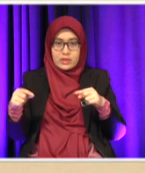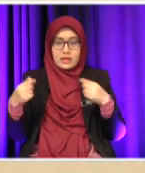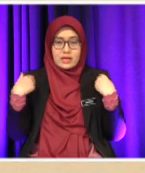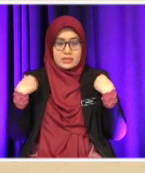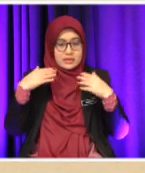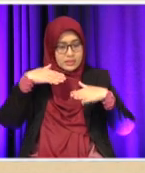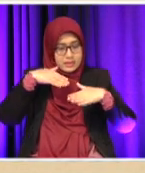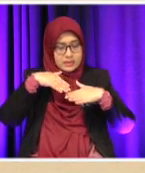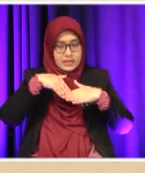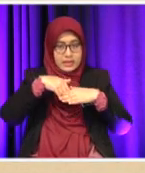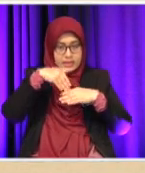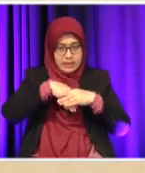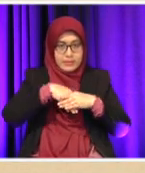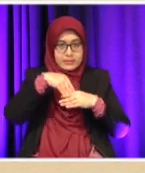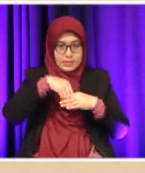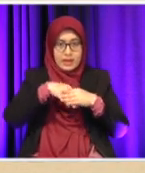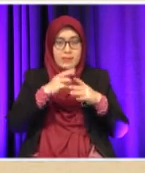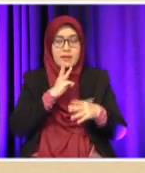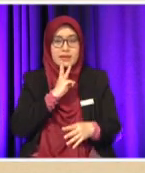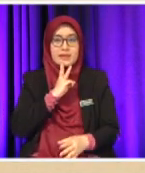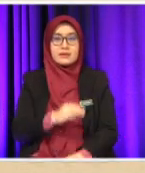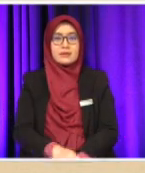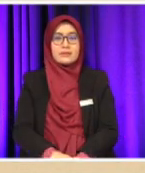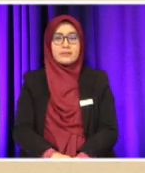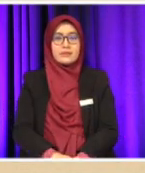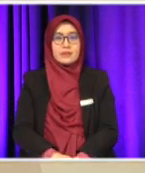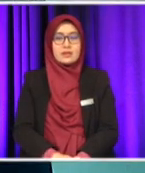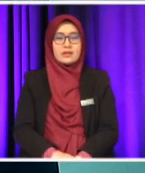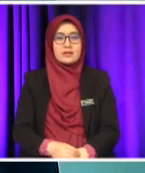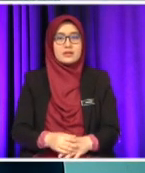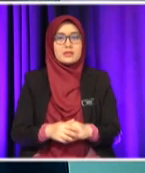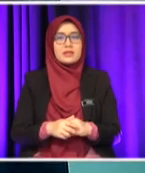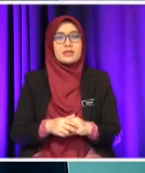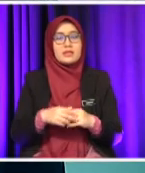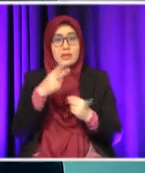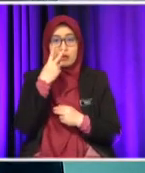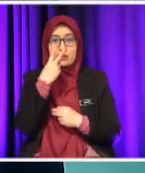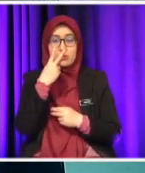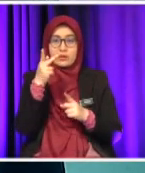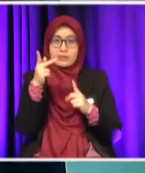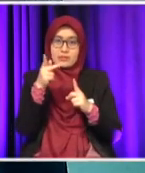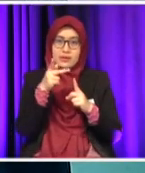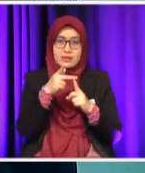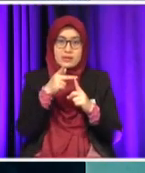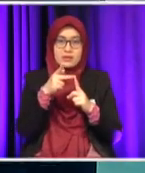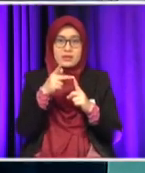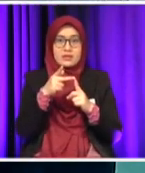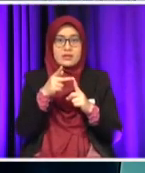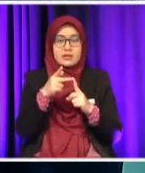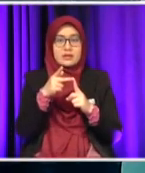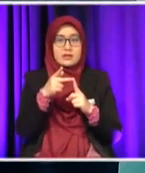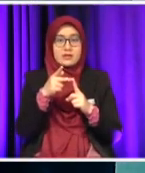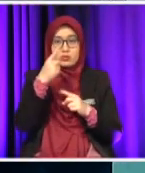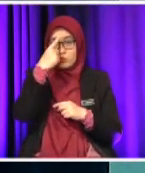biasanya kita rujuk kepada untuk dekorasi akuarium untuk dekorasi akuarium sebab kita beli